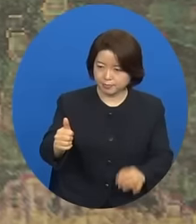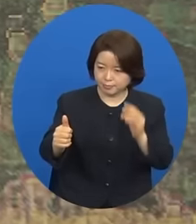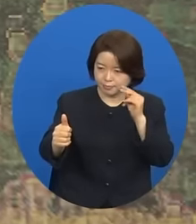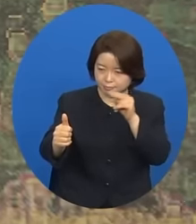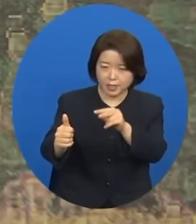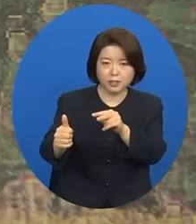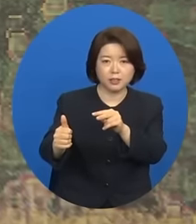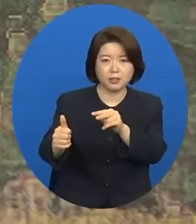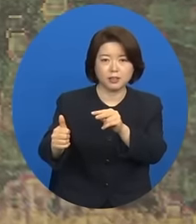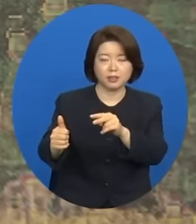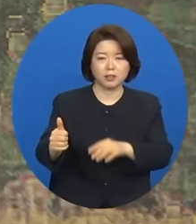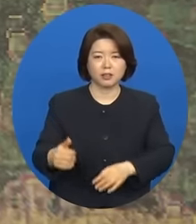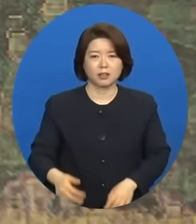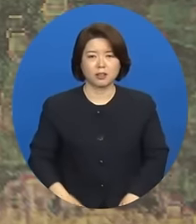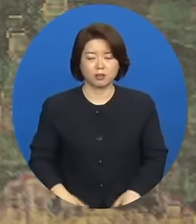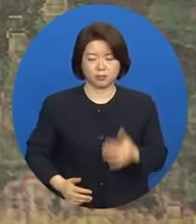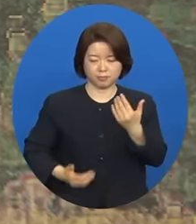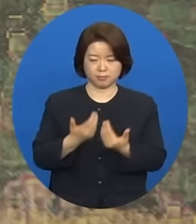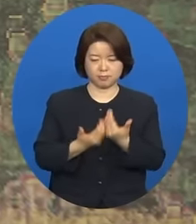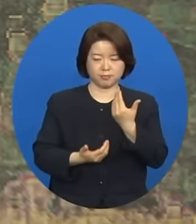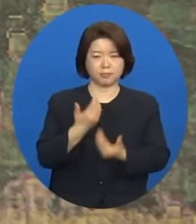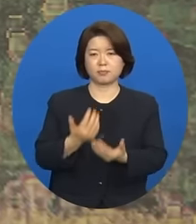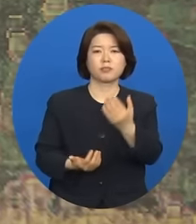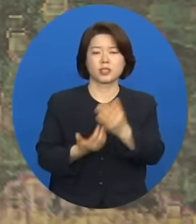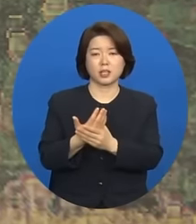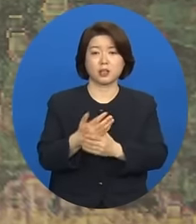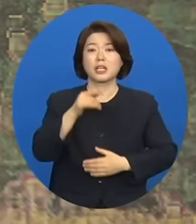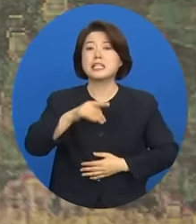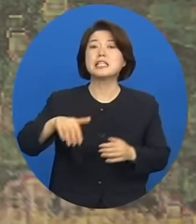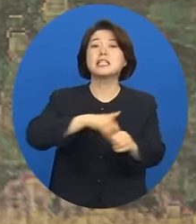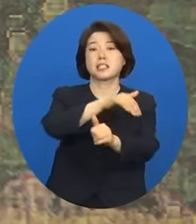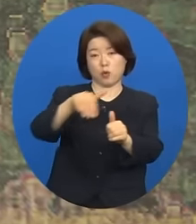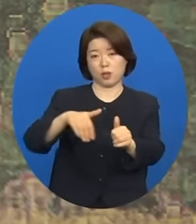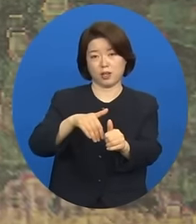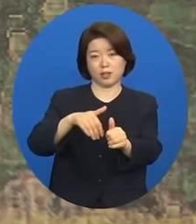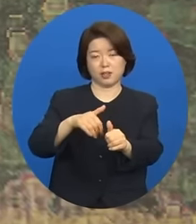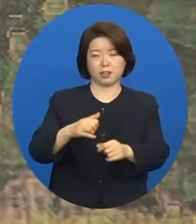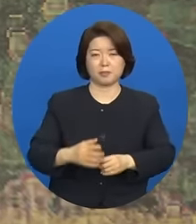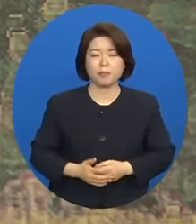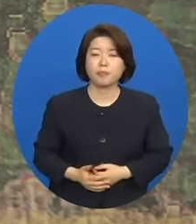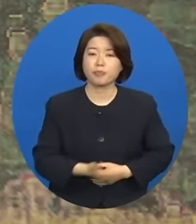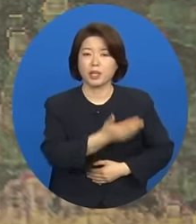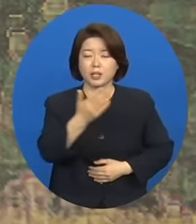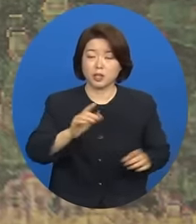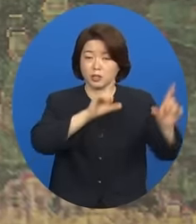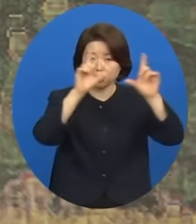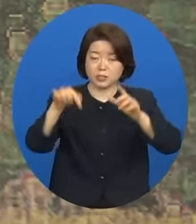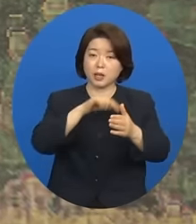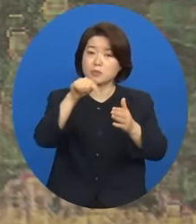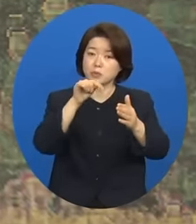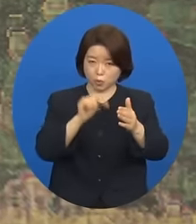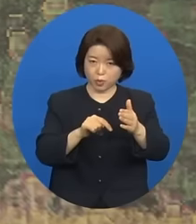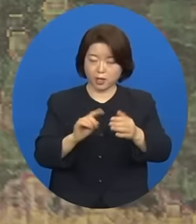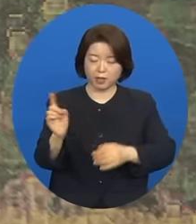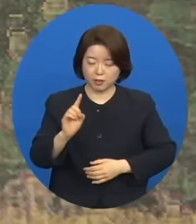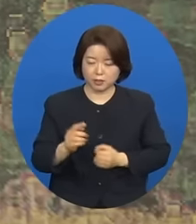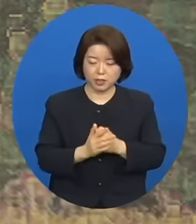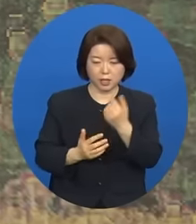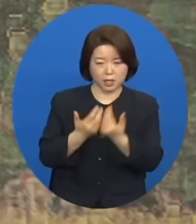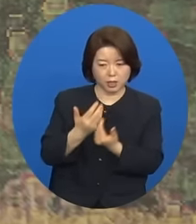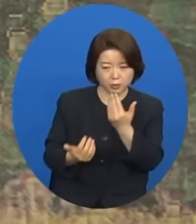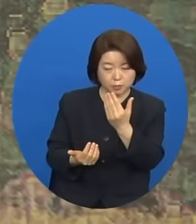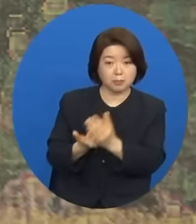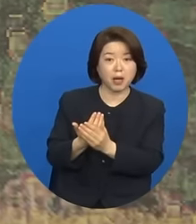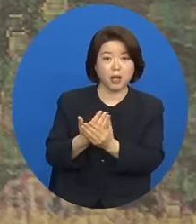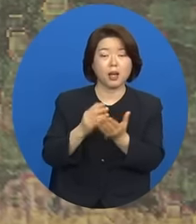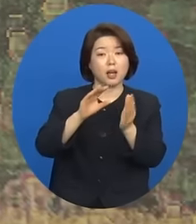그래서 갈등이 일어나죠. 자, 이 상황입니다. 여러분들 삶 가운데 어떤 갈등이 표출될 때